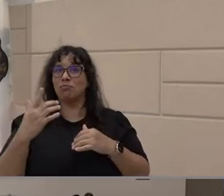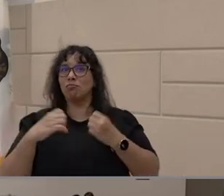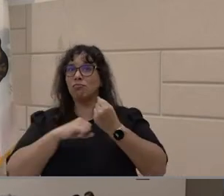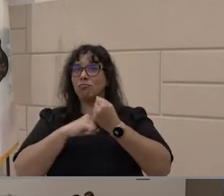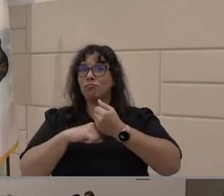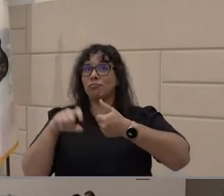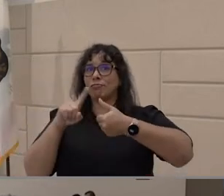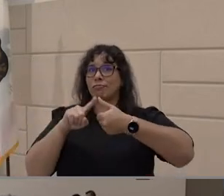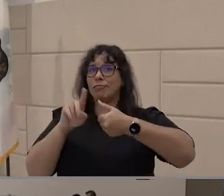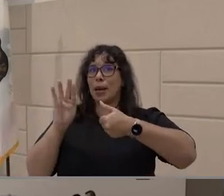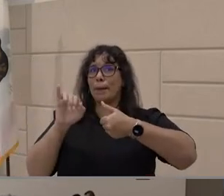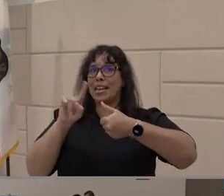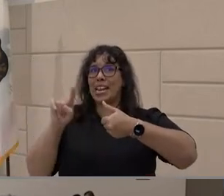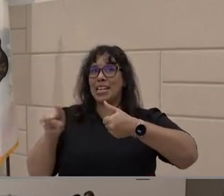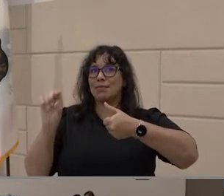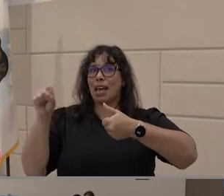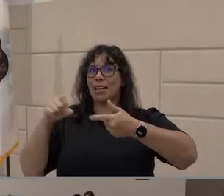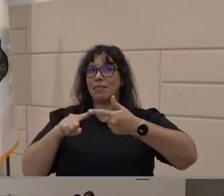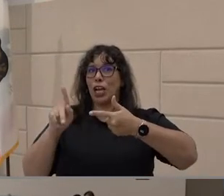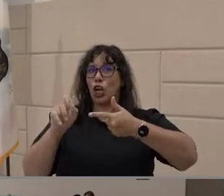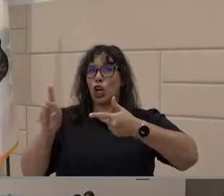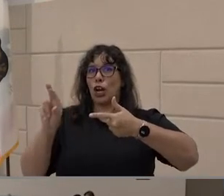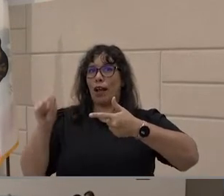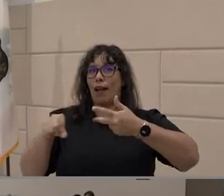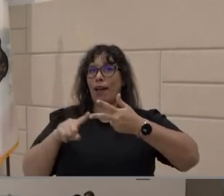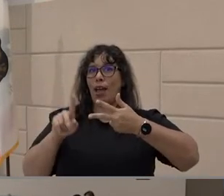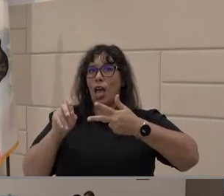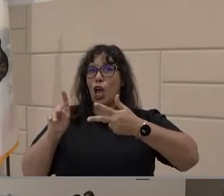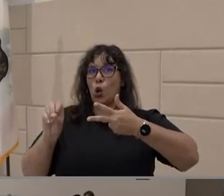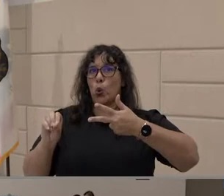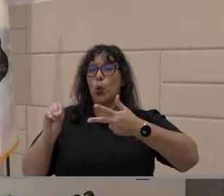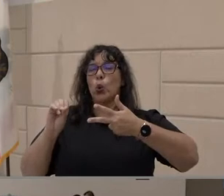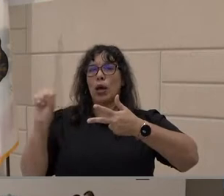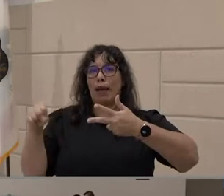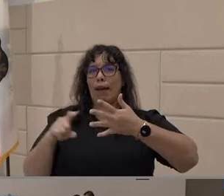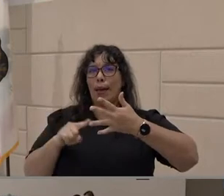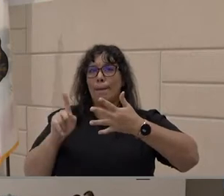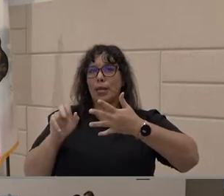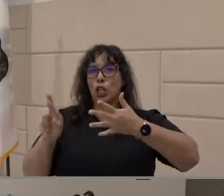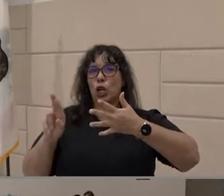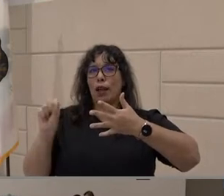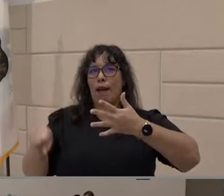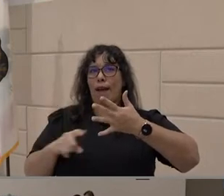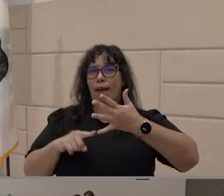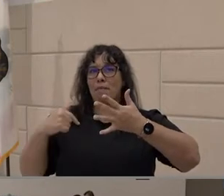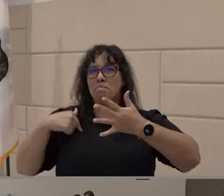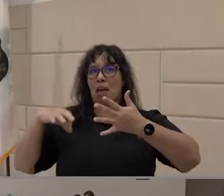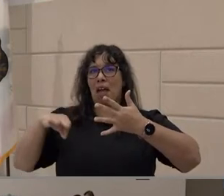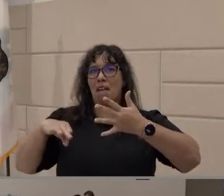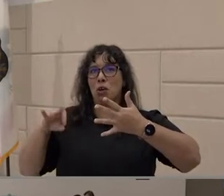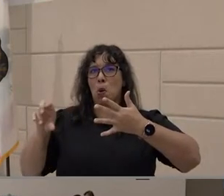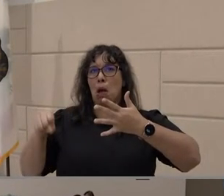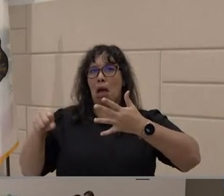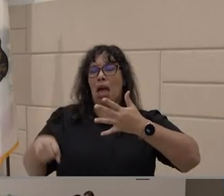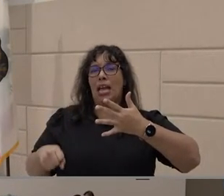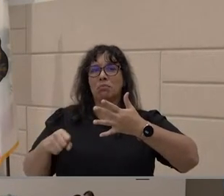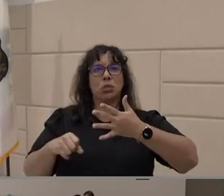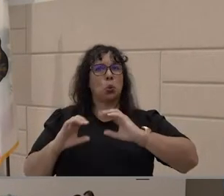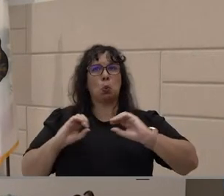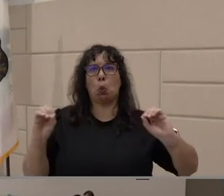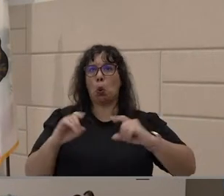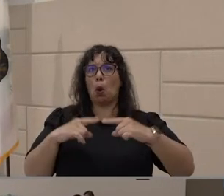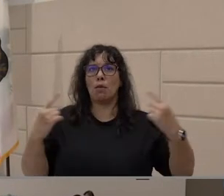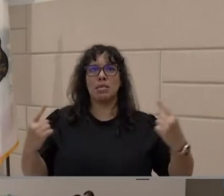តើអត់មានការគ្រប់គ្រងទេខ្ញុំគ្រប់គ្រងគ្រប់គ្រងគ្រប់គ្រងគ្រប់គ្រងកាត់គ្រប់គ្រង